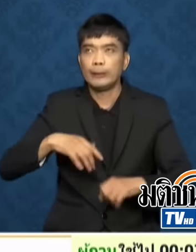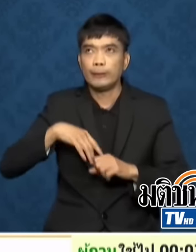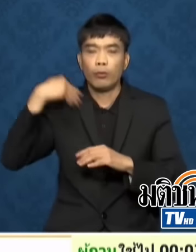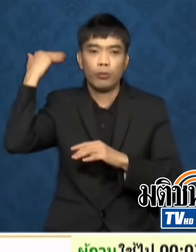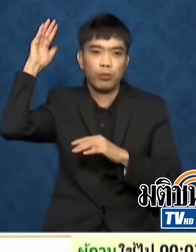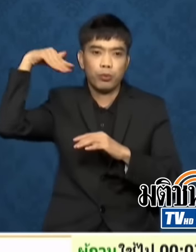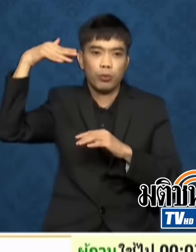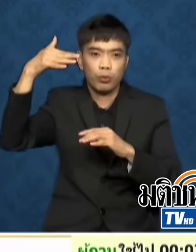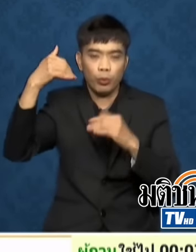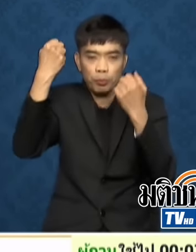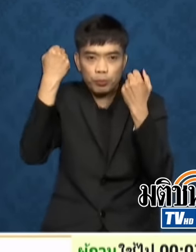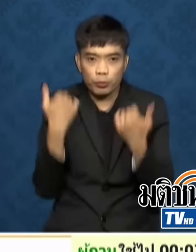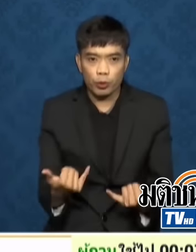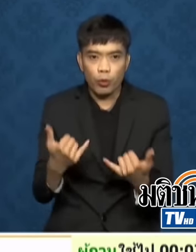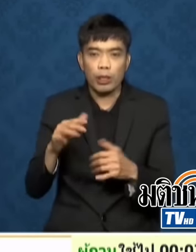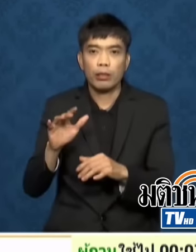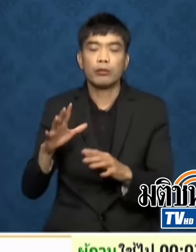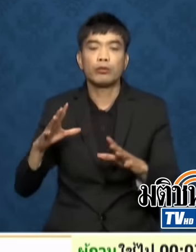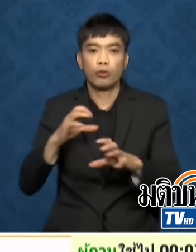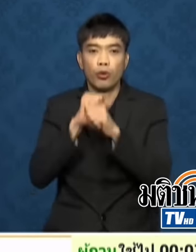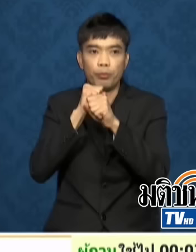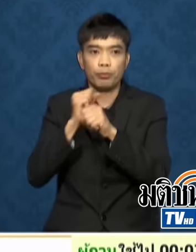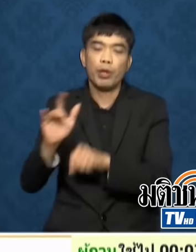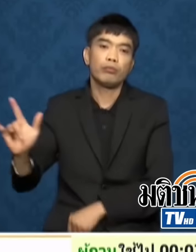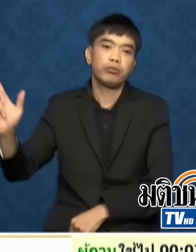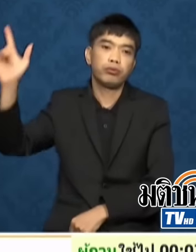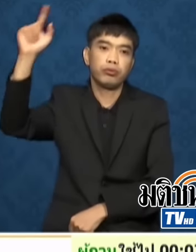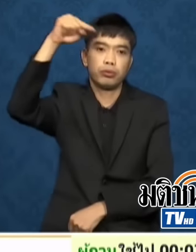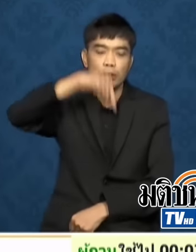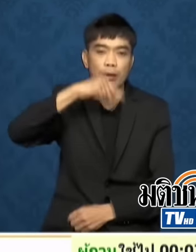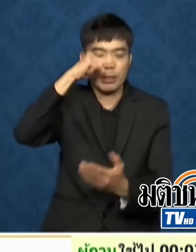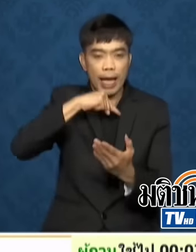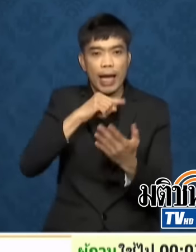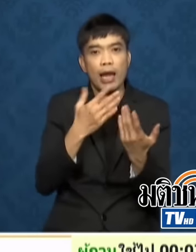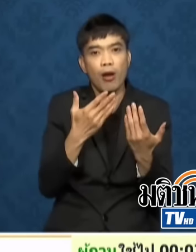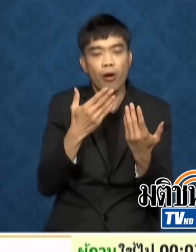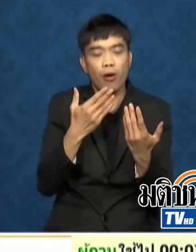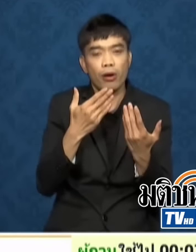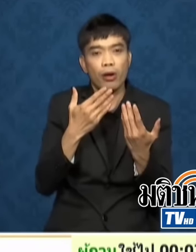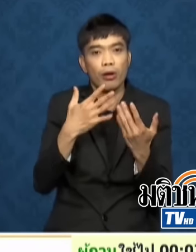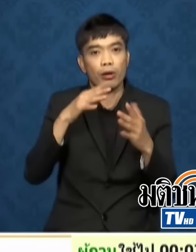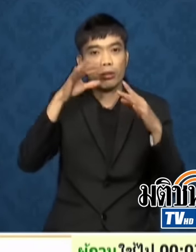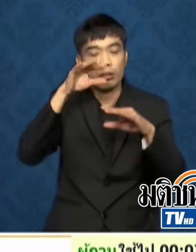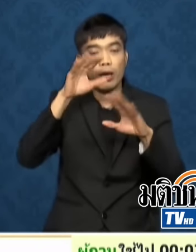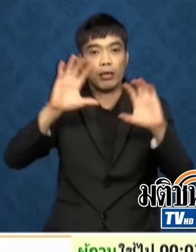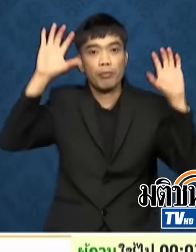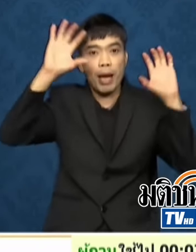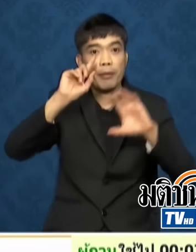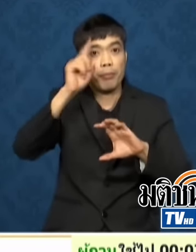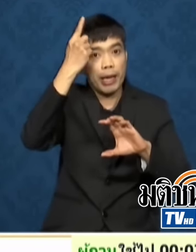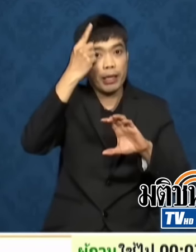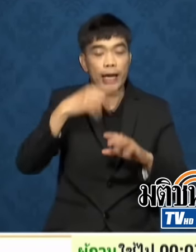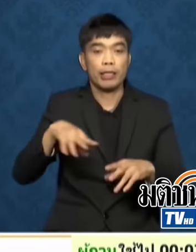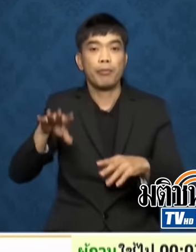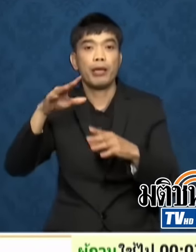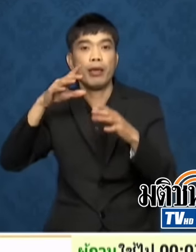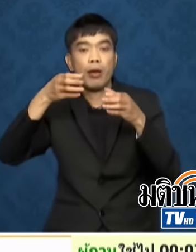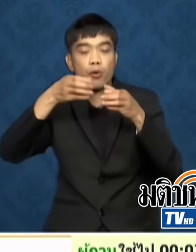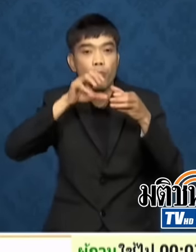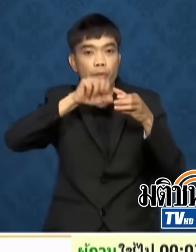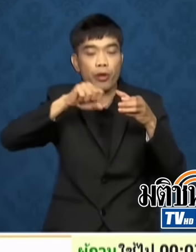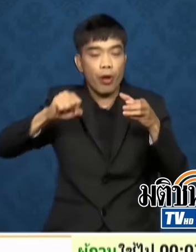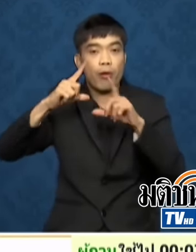ไม่รอรัฐบาลใหม่เลยรัฐบาลใหม่อาจจะเป็นพรรคก้าวไกลพรรคเพื่อไทยรวมตัวกันหรือตอนนั้นยังไม่มีการจัดตั้